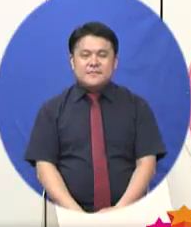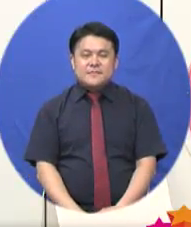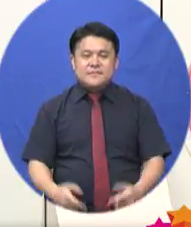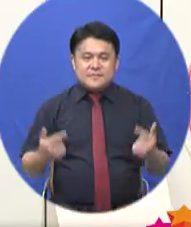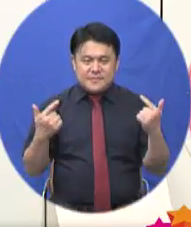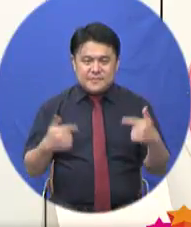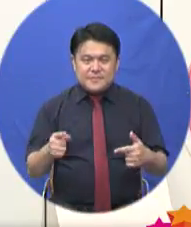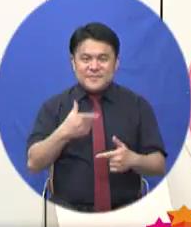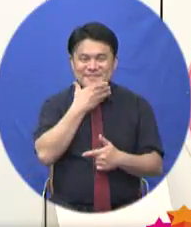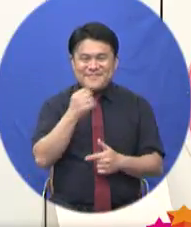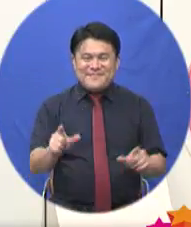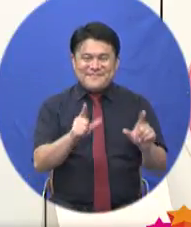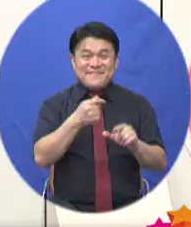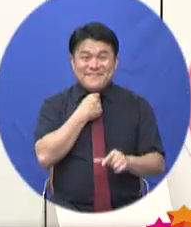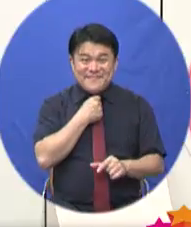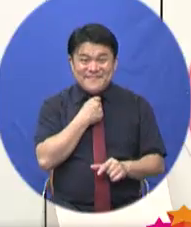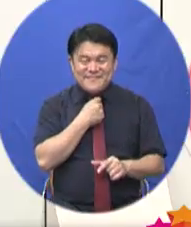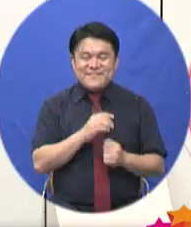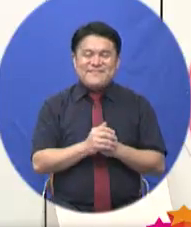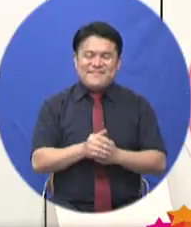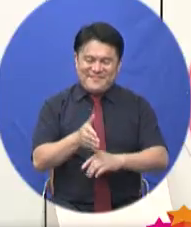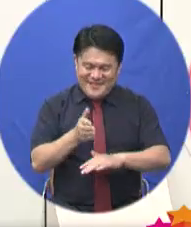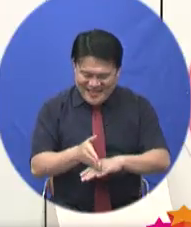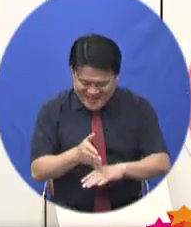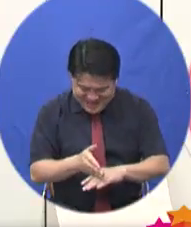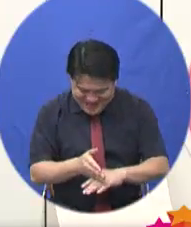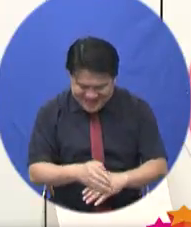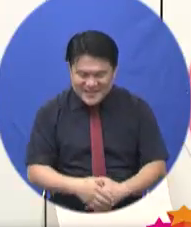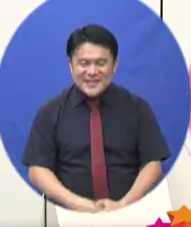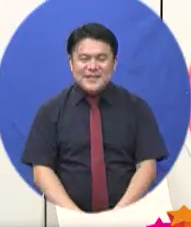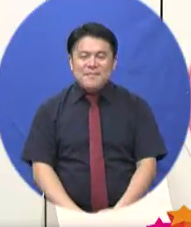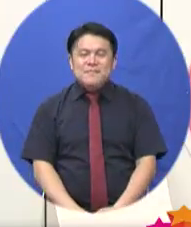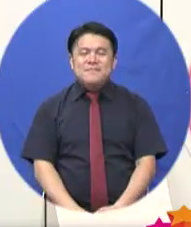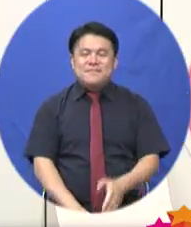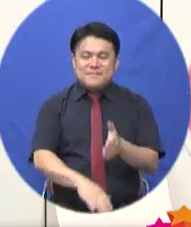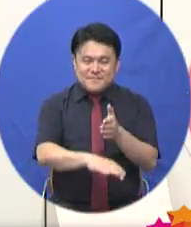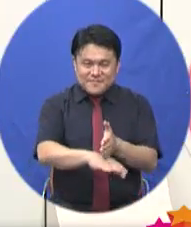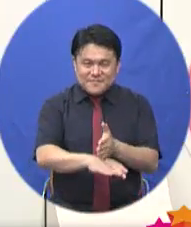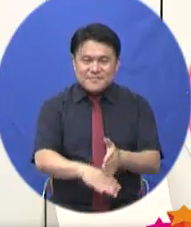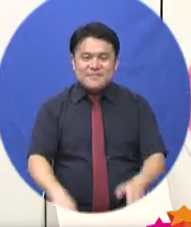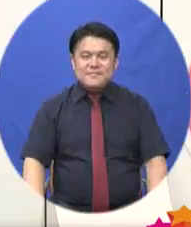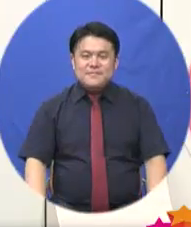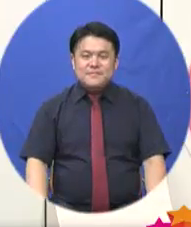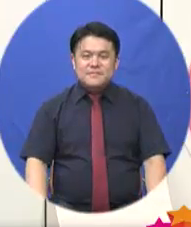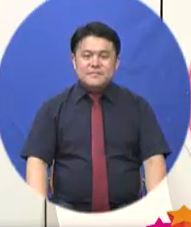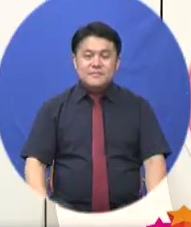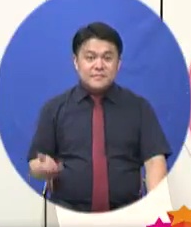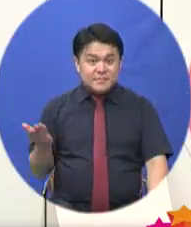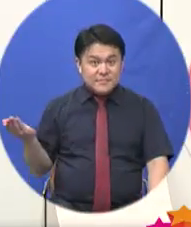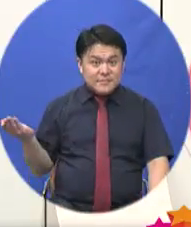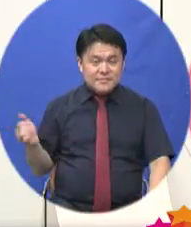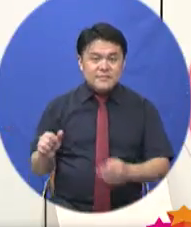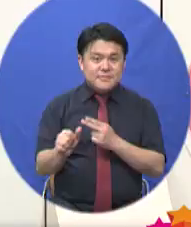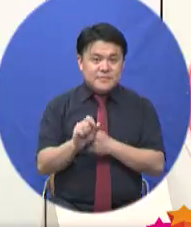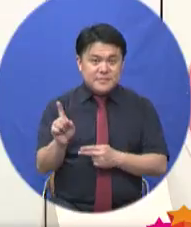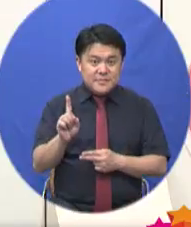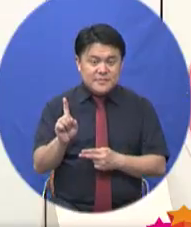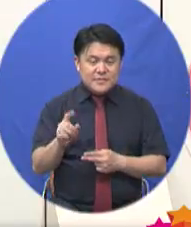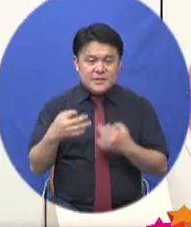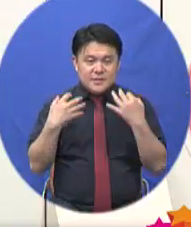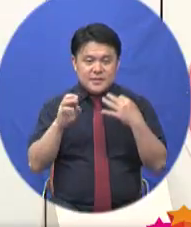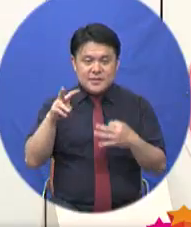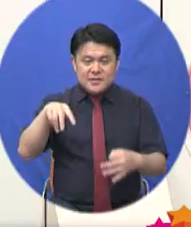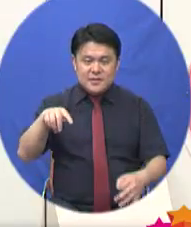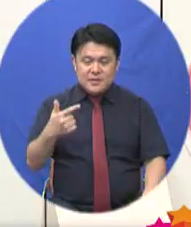항상 행복하셨으면 좋겠습니다. 감사합니다. 예, 네. 고맙습니다. 이제 김용만 선생님이